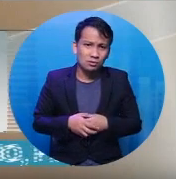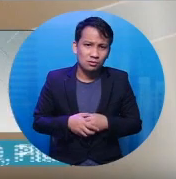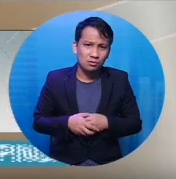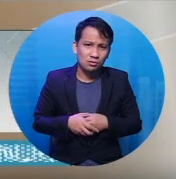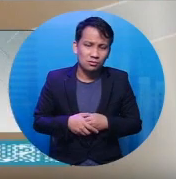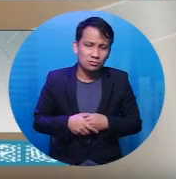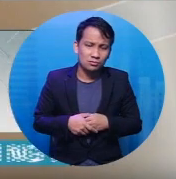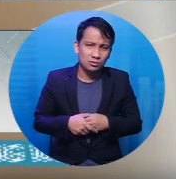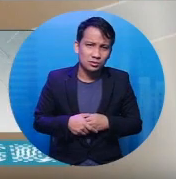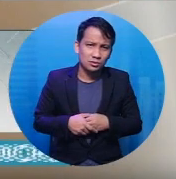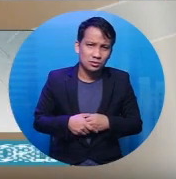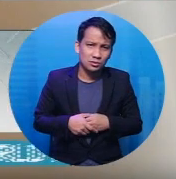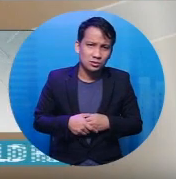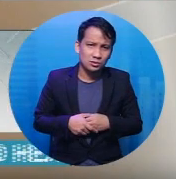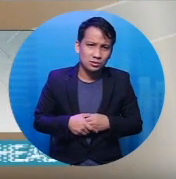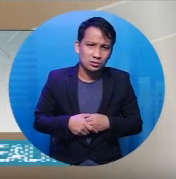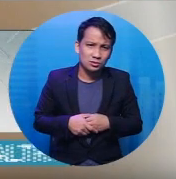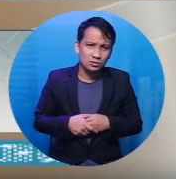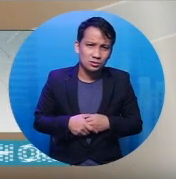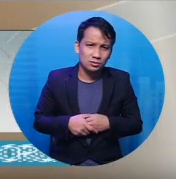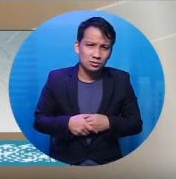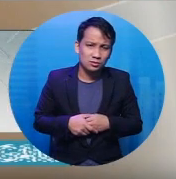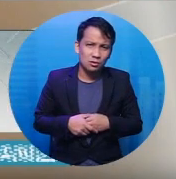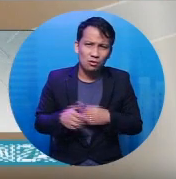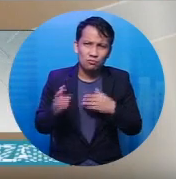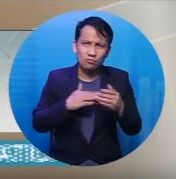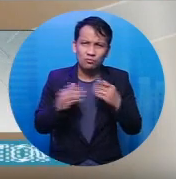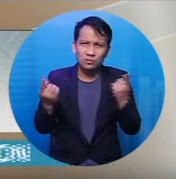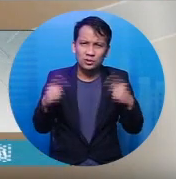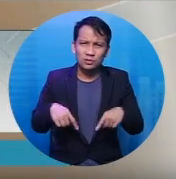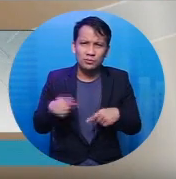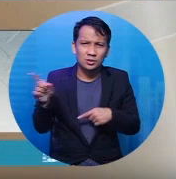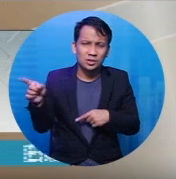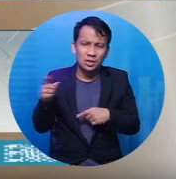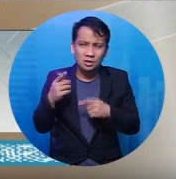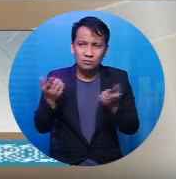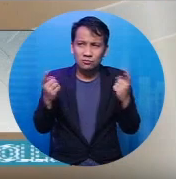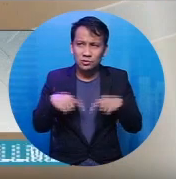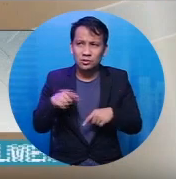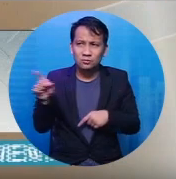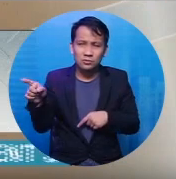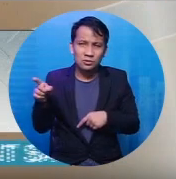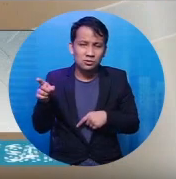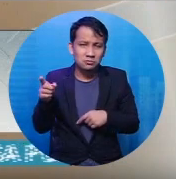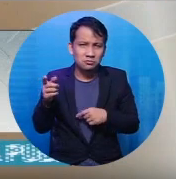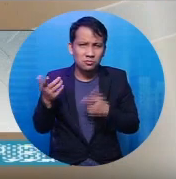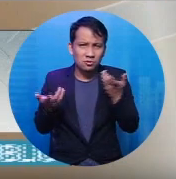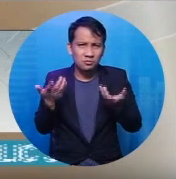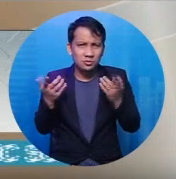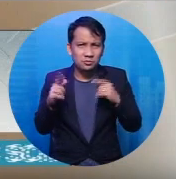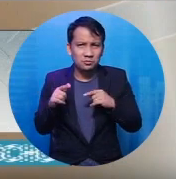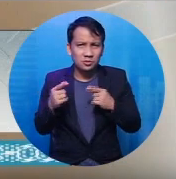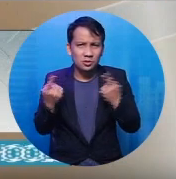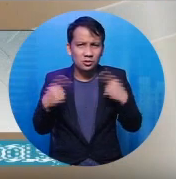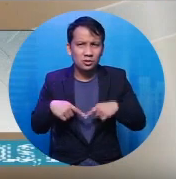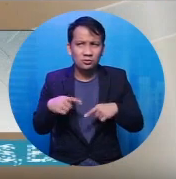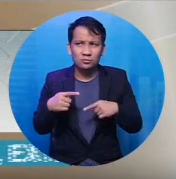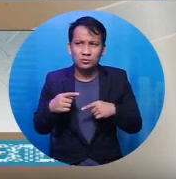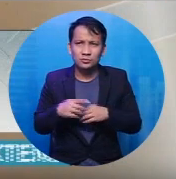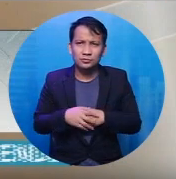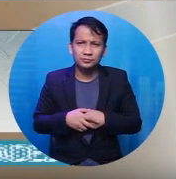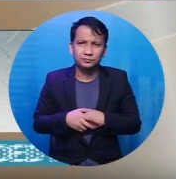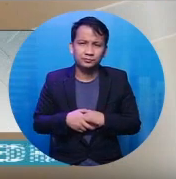Idol. Sir, anong nangyari sa inyo ni ma'am? gusto niya